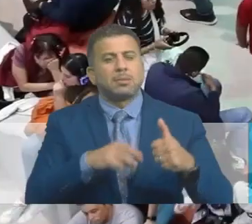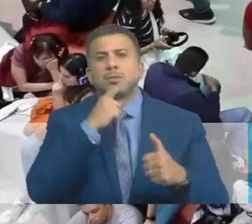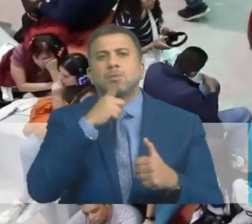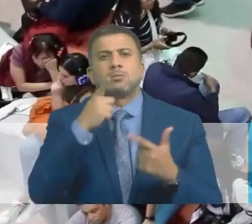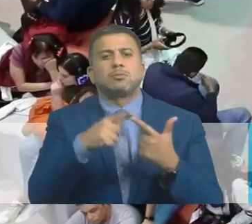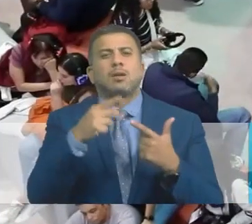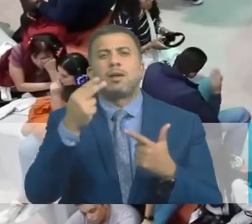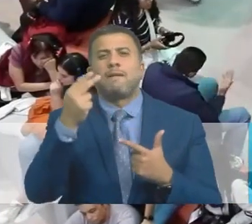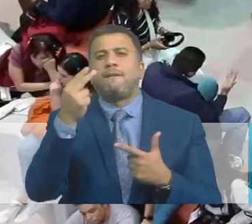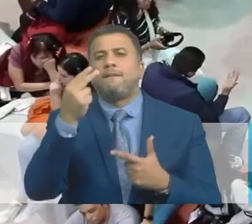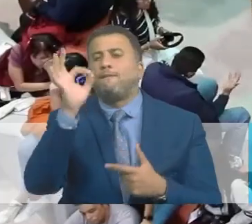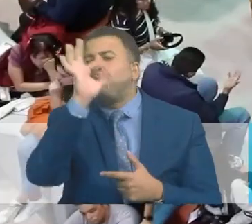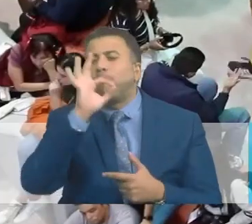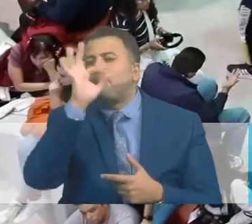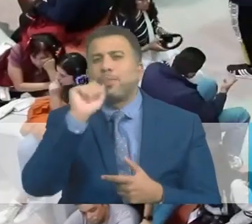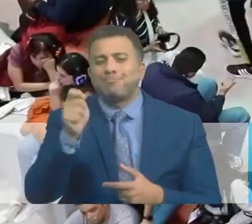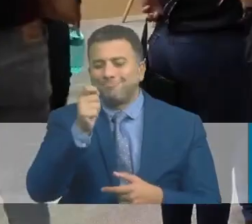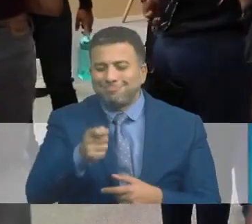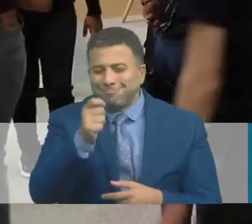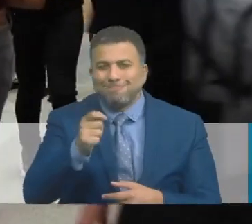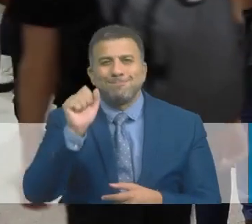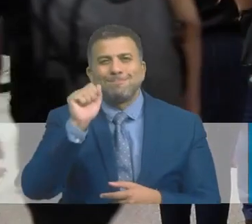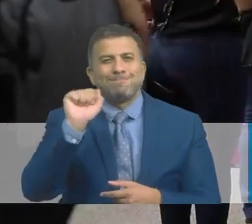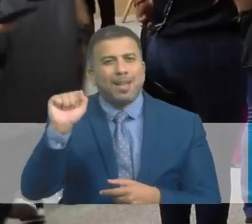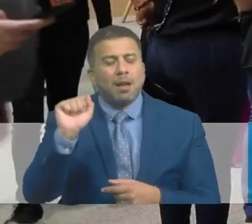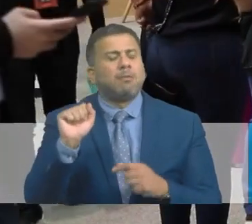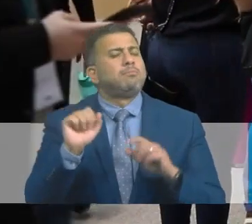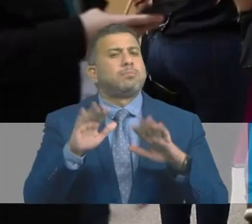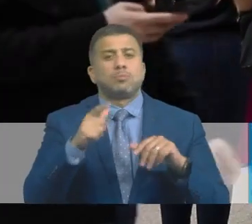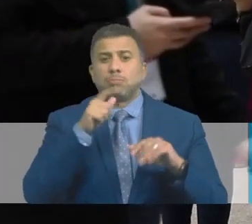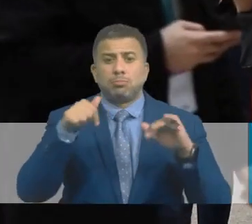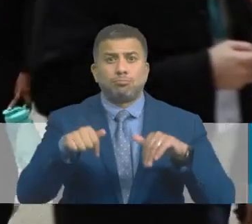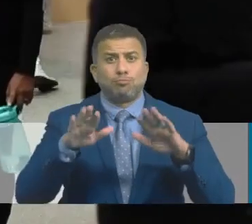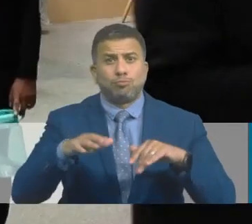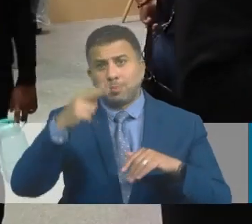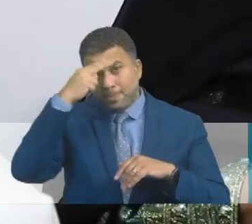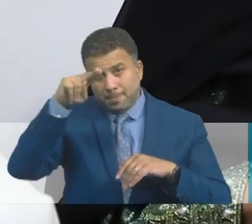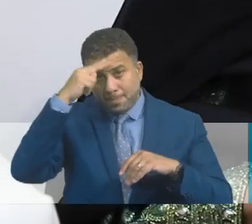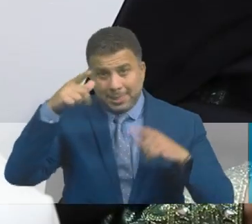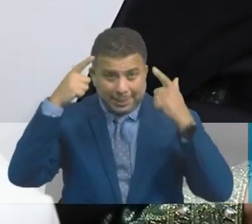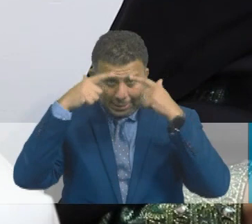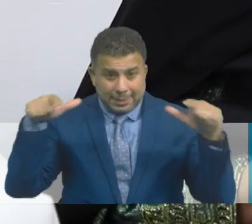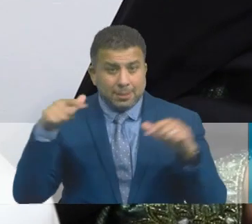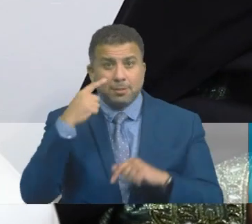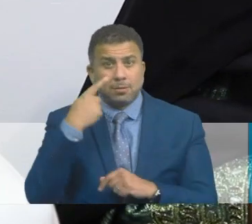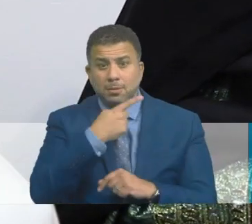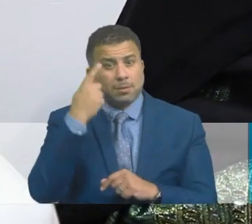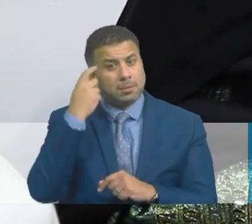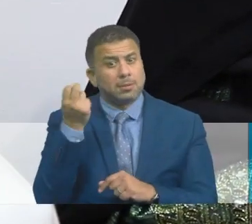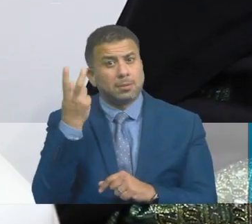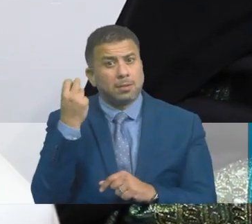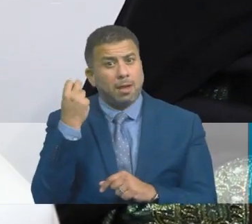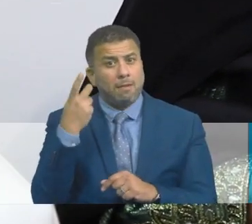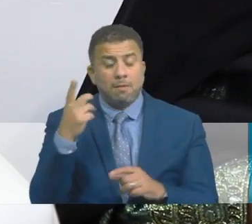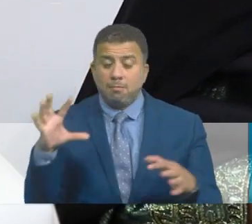الشعبية. هذا التلاقي الحضاري الحاضر هنا في غوادلاهارا يؤكد أن الثقافة هي رابط